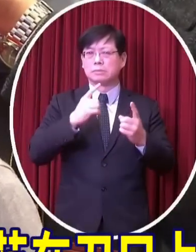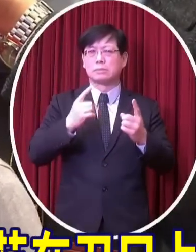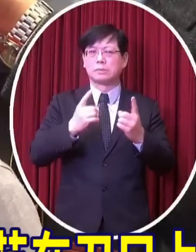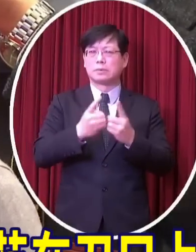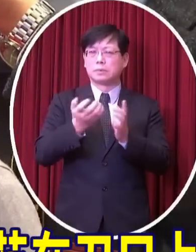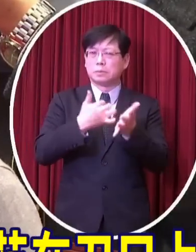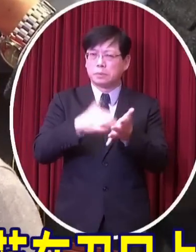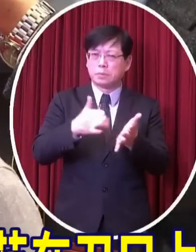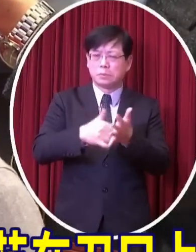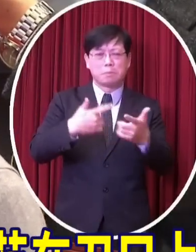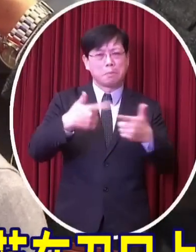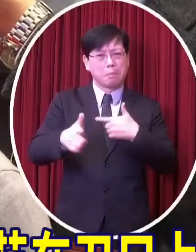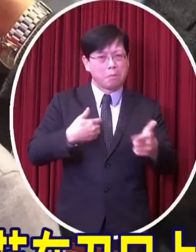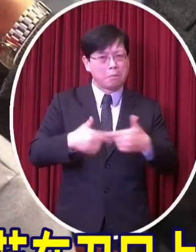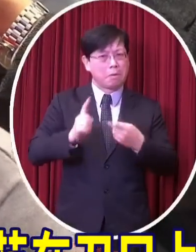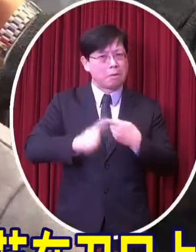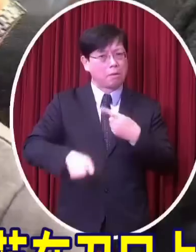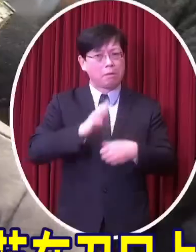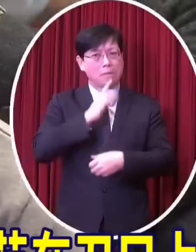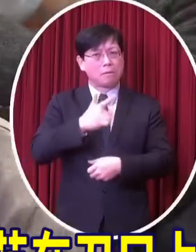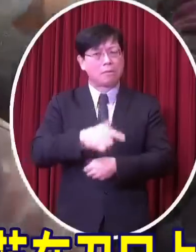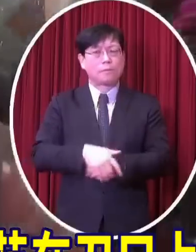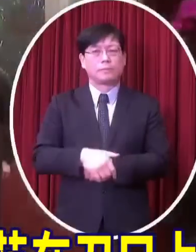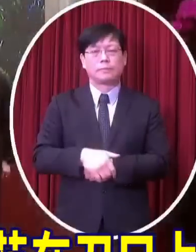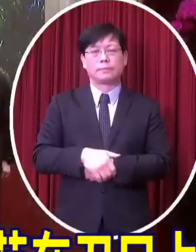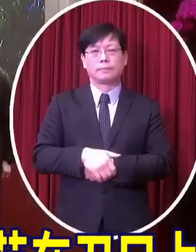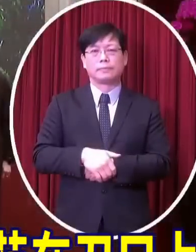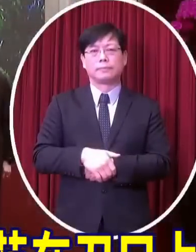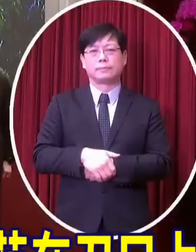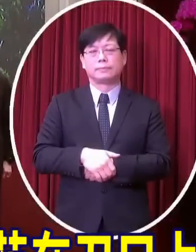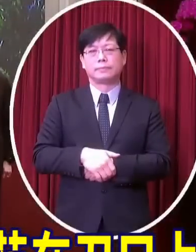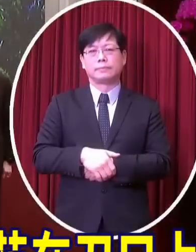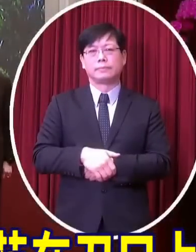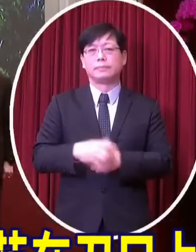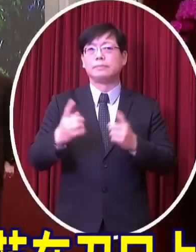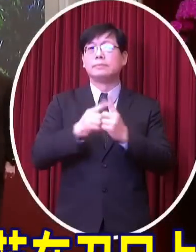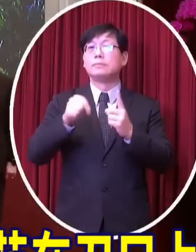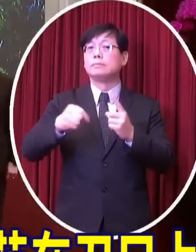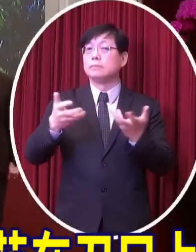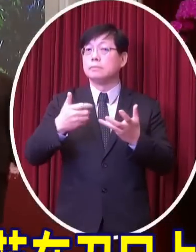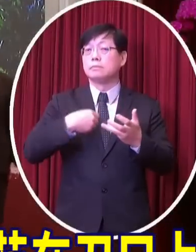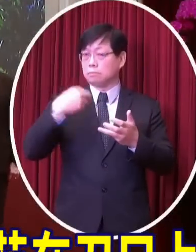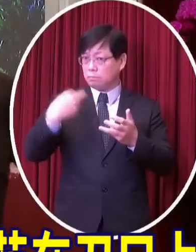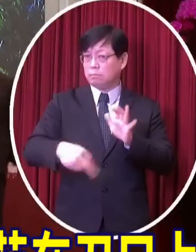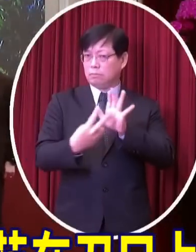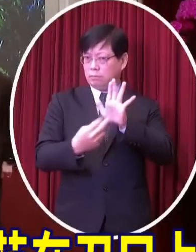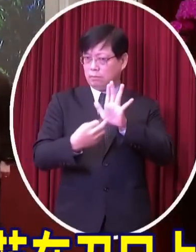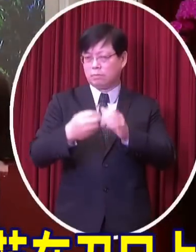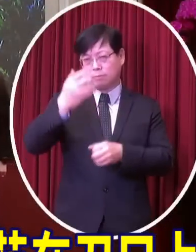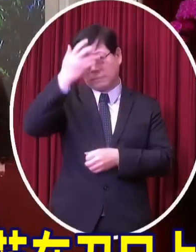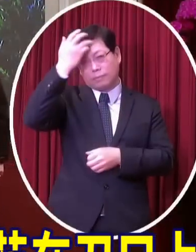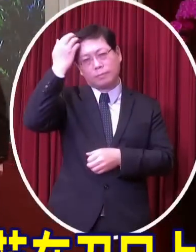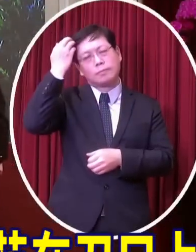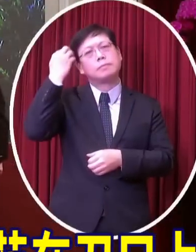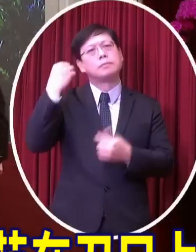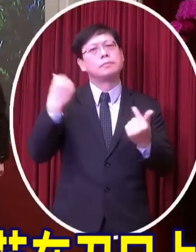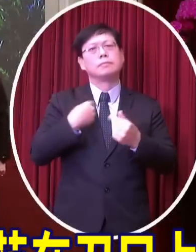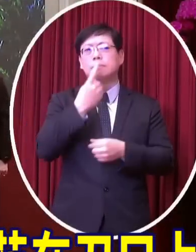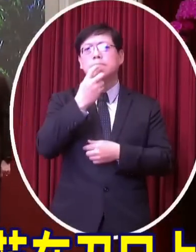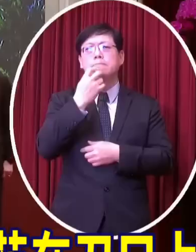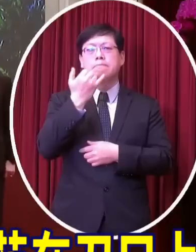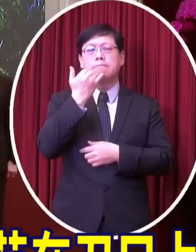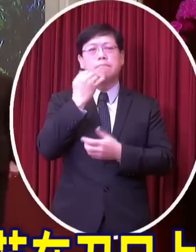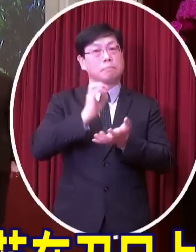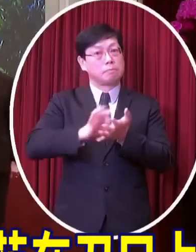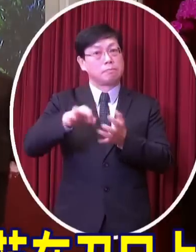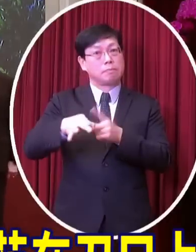算的编列不够精准？谢谢。 对这件事情，我要再来解释一下哦。中央可以运用